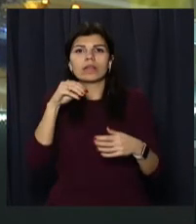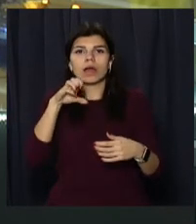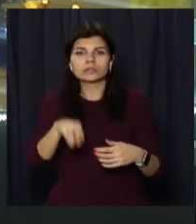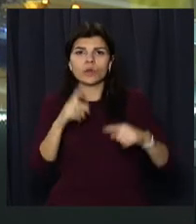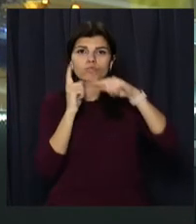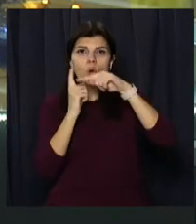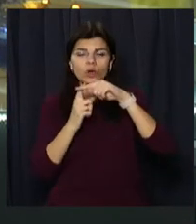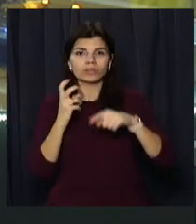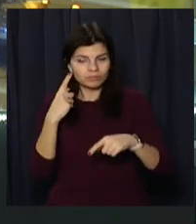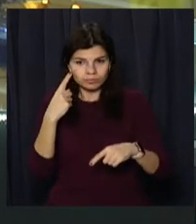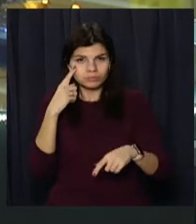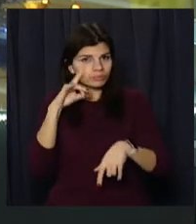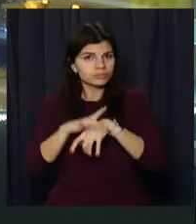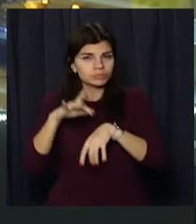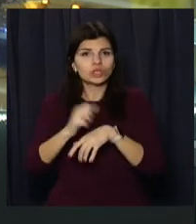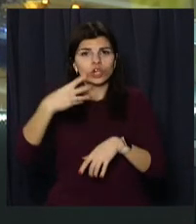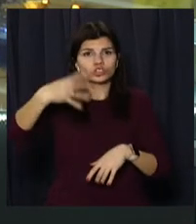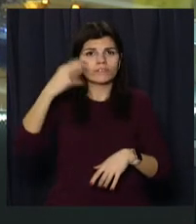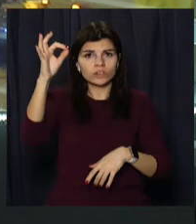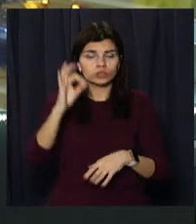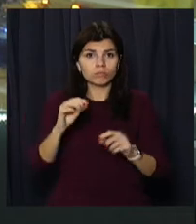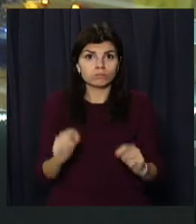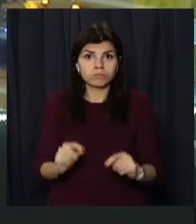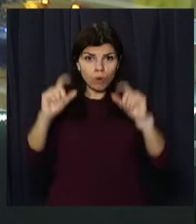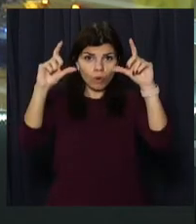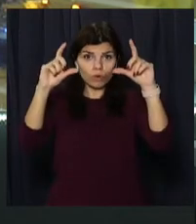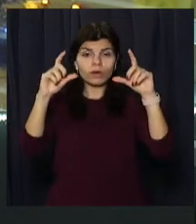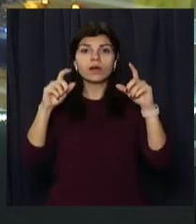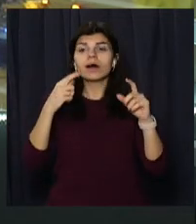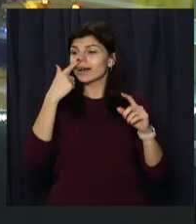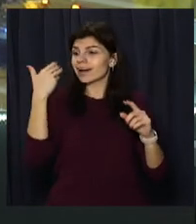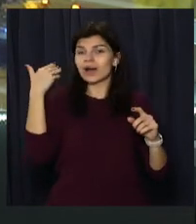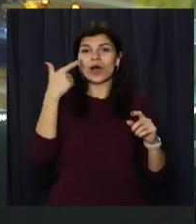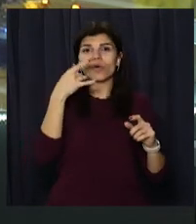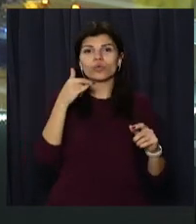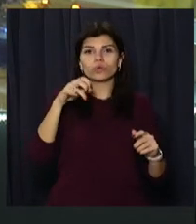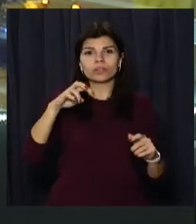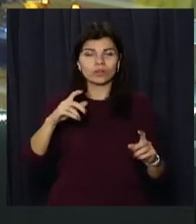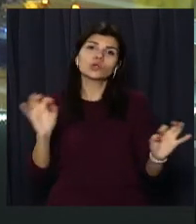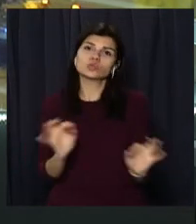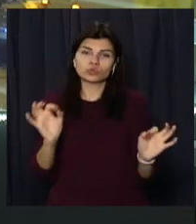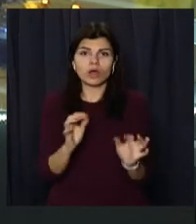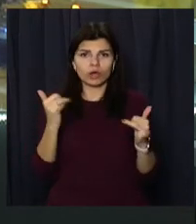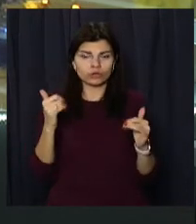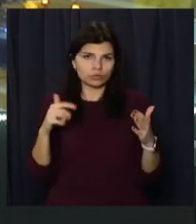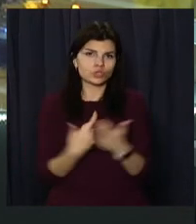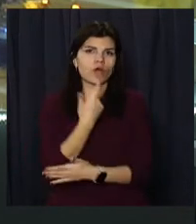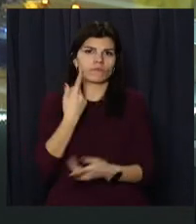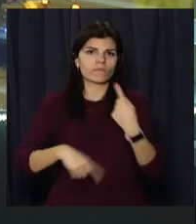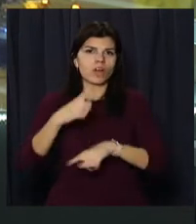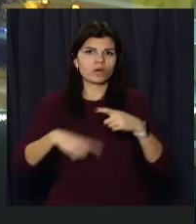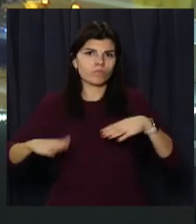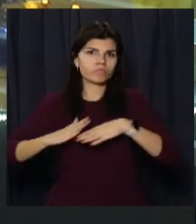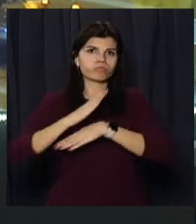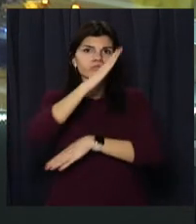на COVID-19 зросла на 40% порівняно з останніми числами грудня 2021 року. Побільшало і